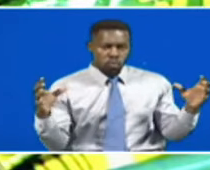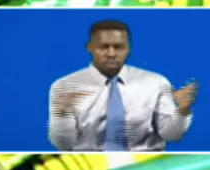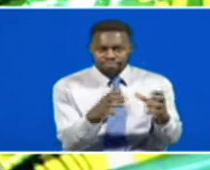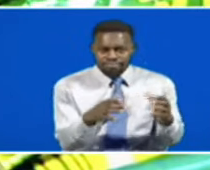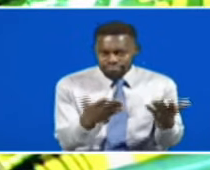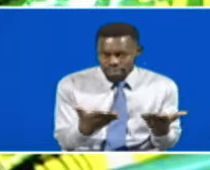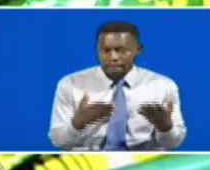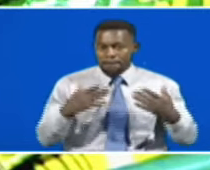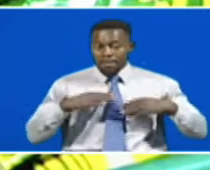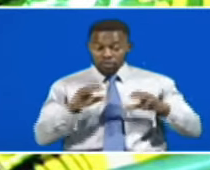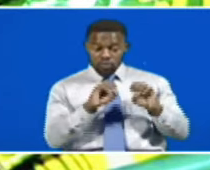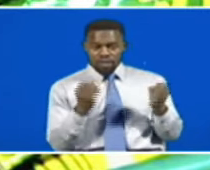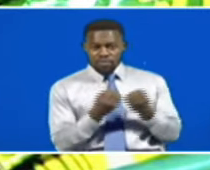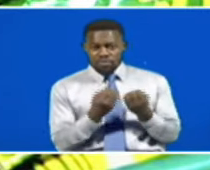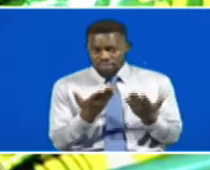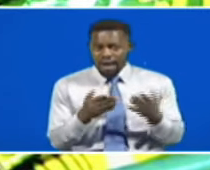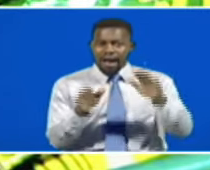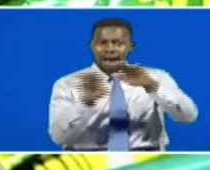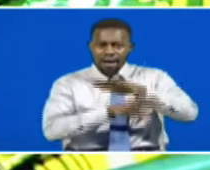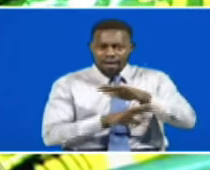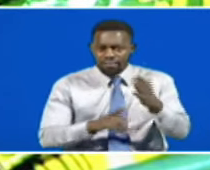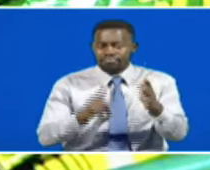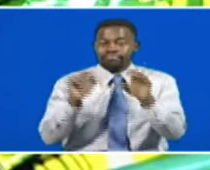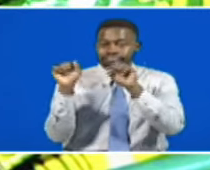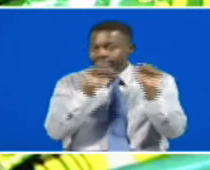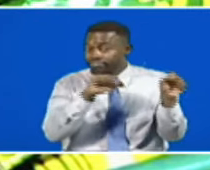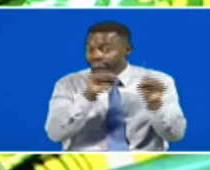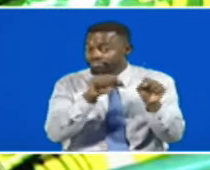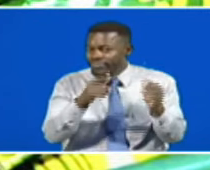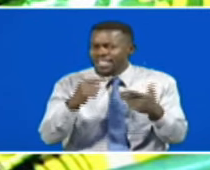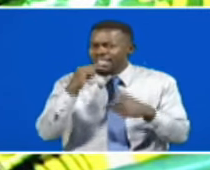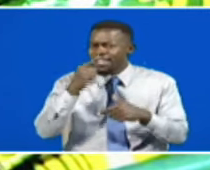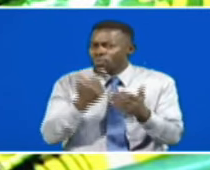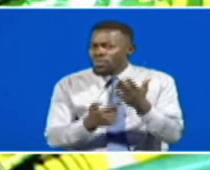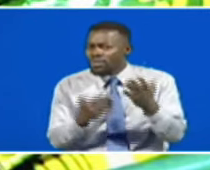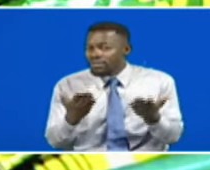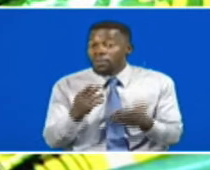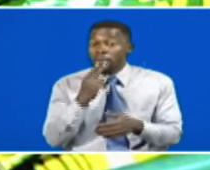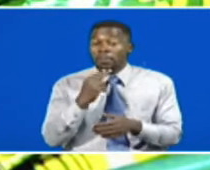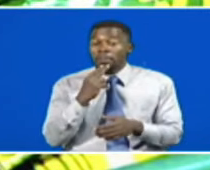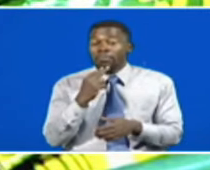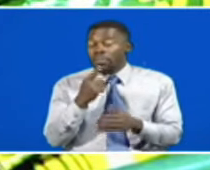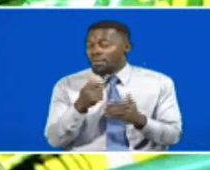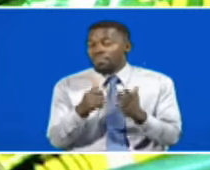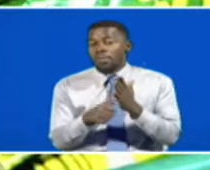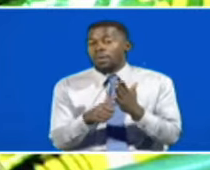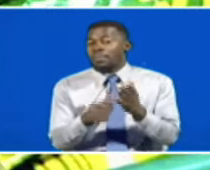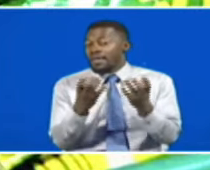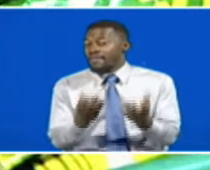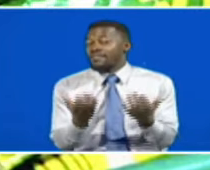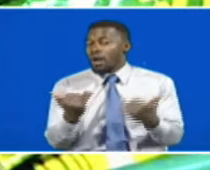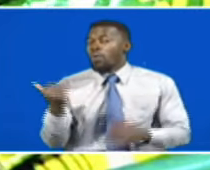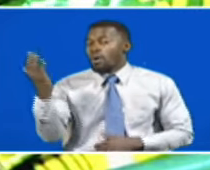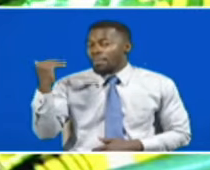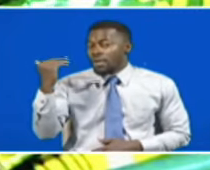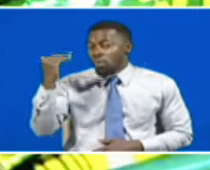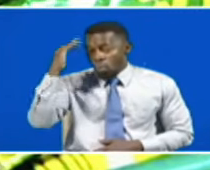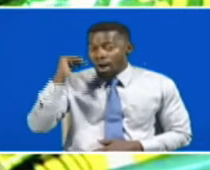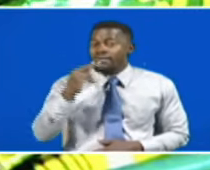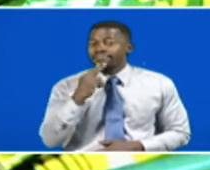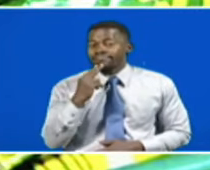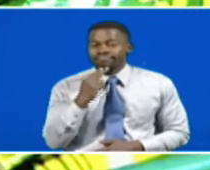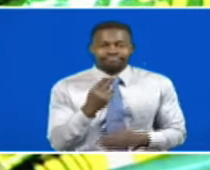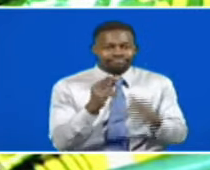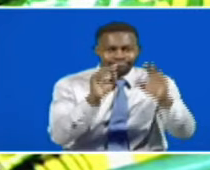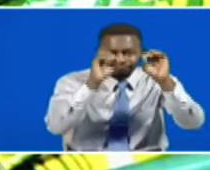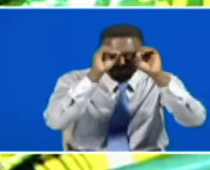la Magharibi, ongezeko la kuagizwa sukari nchini litalimaza hata zaidi viwanda vya sukari na uchumi wa ukanda